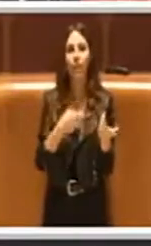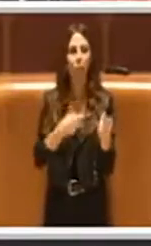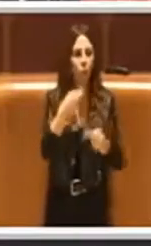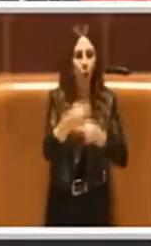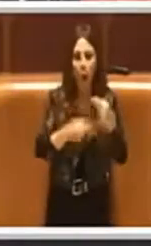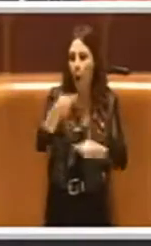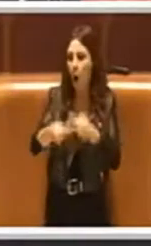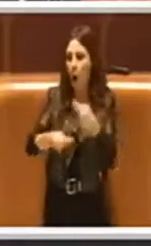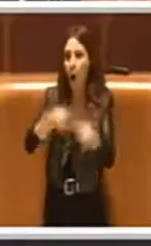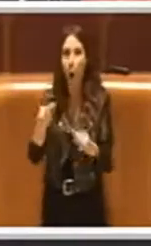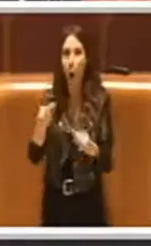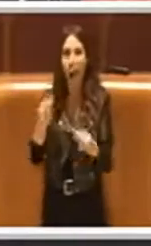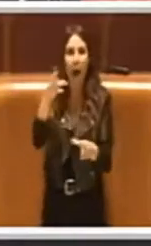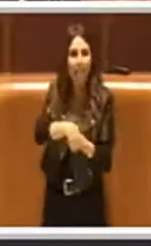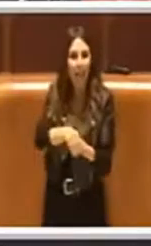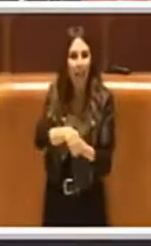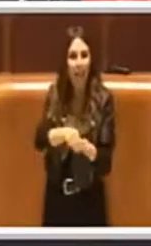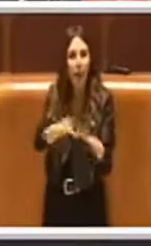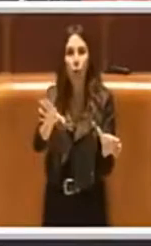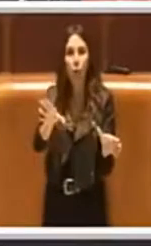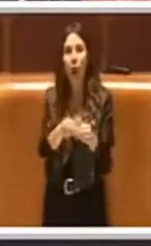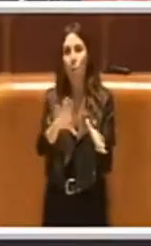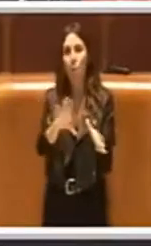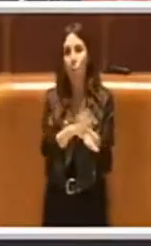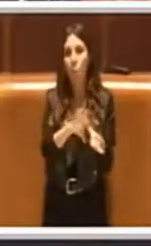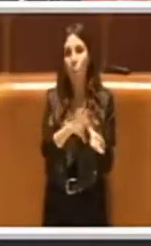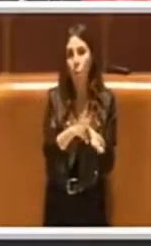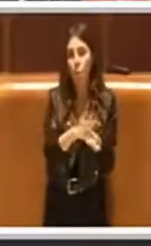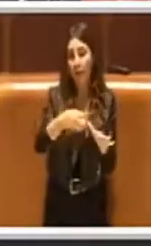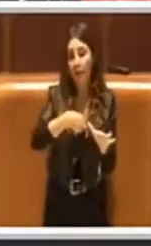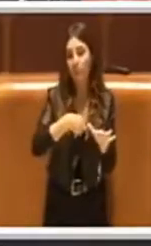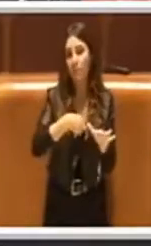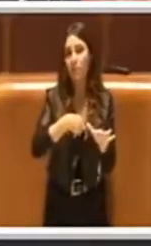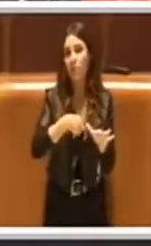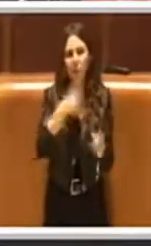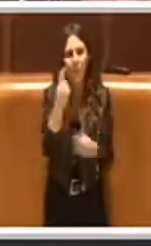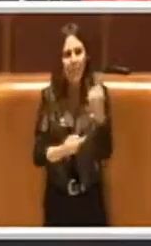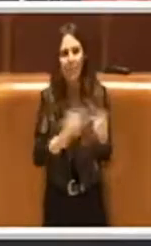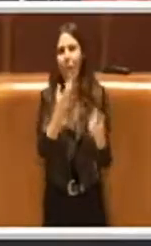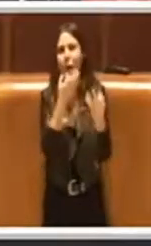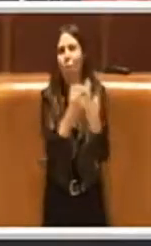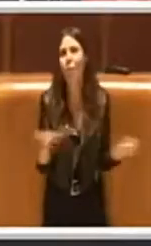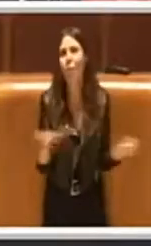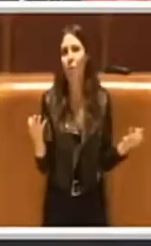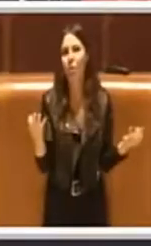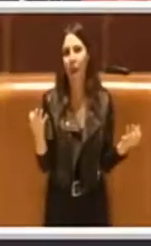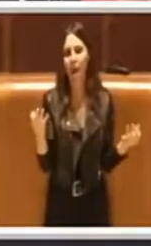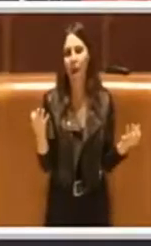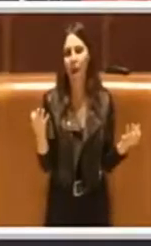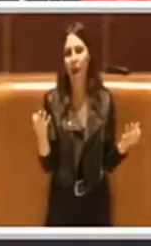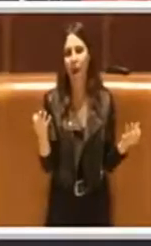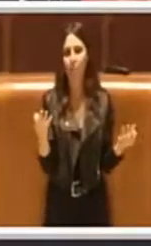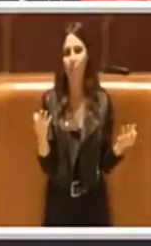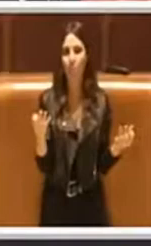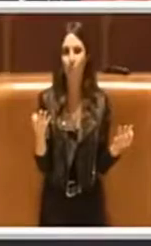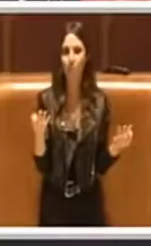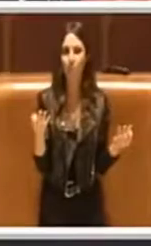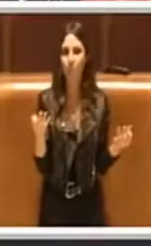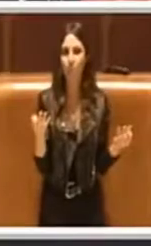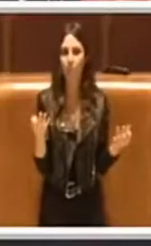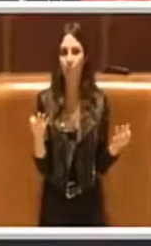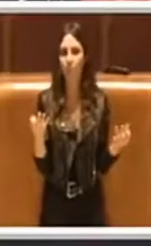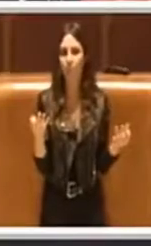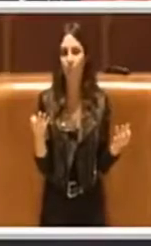degli staff degli assessori che è una cosa assolutamente normale è una cosa che ovviamente